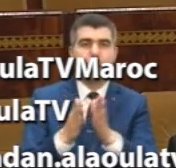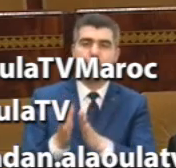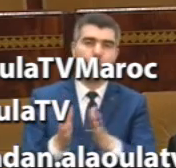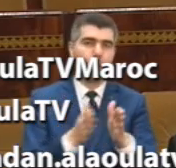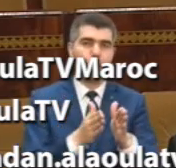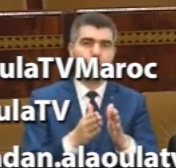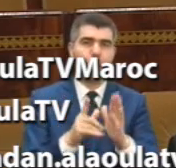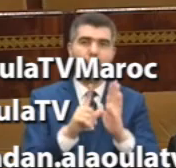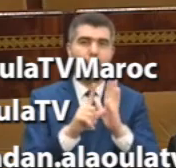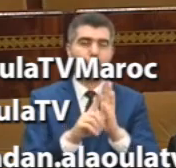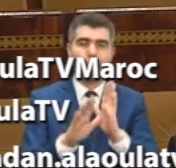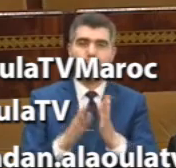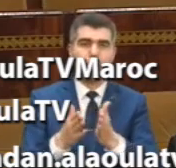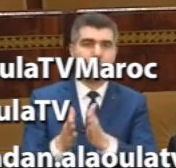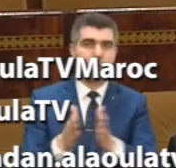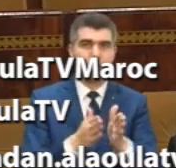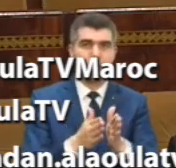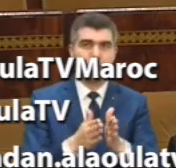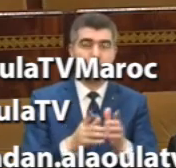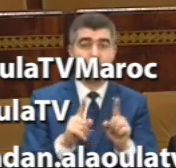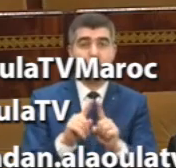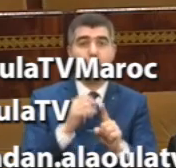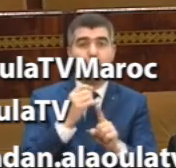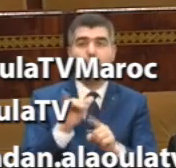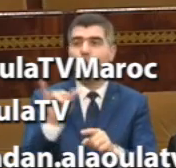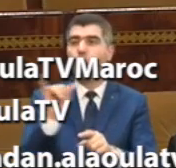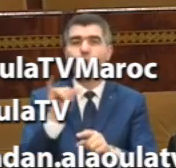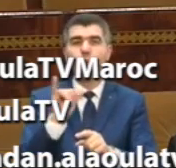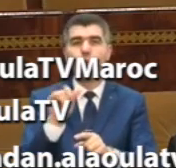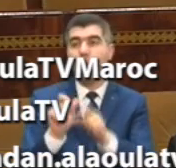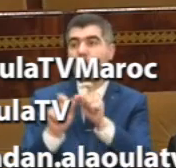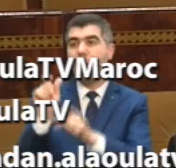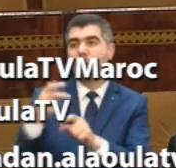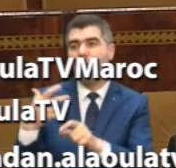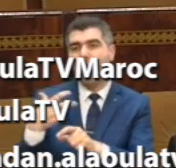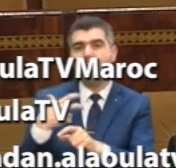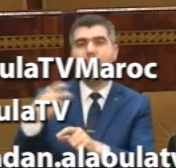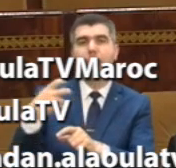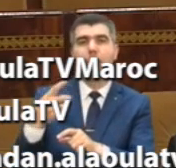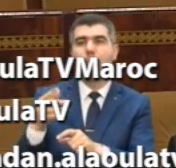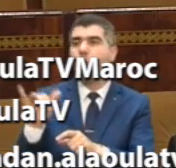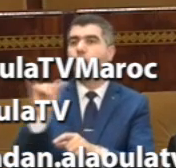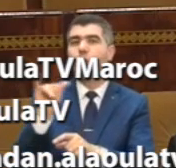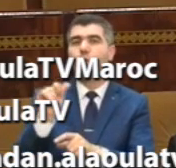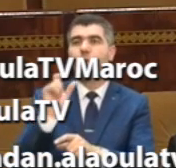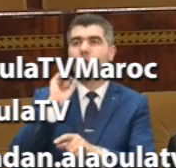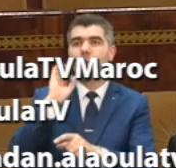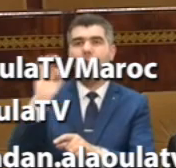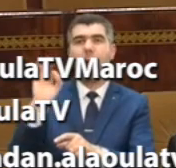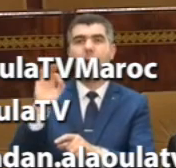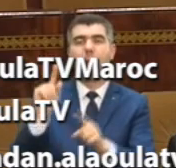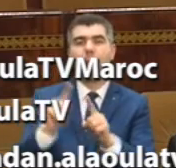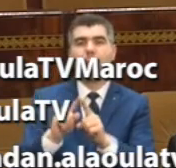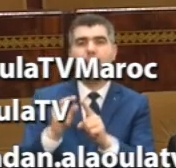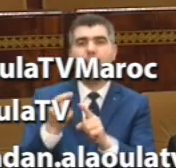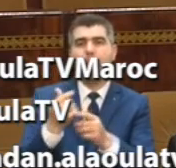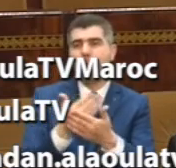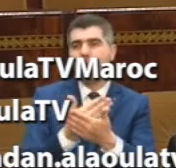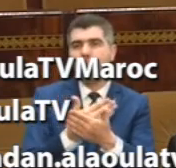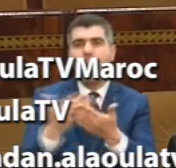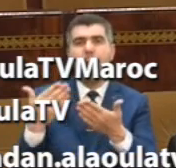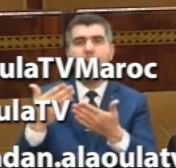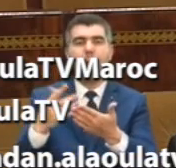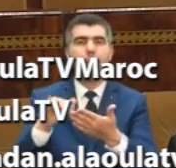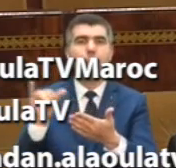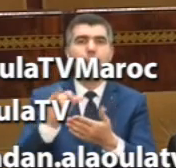شعر، غير فقط تفعيل واحد مبدأ من أين لك هذا؟ فقط منين جاوا لك هذه الملايير وهذه الملايين